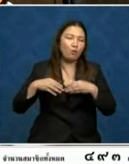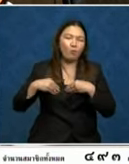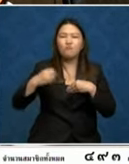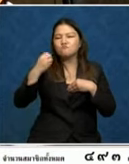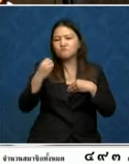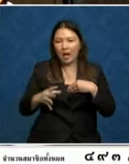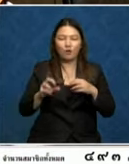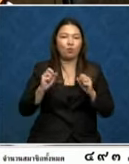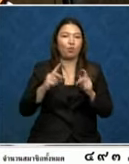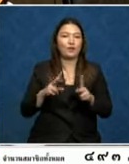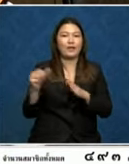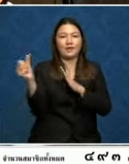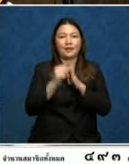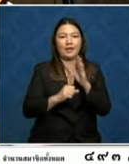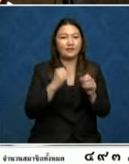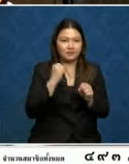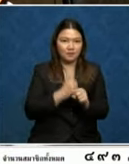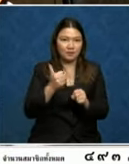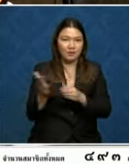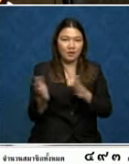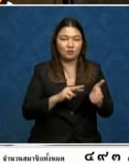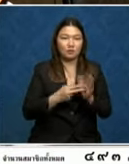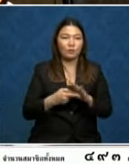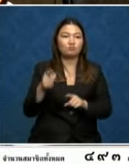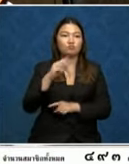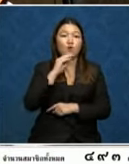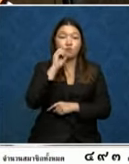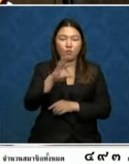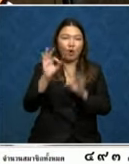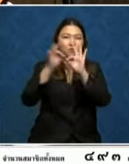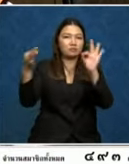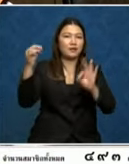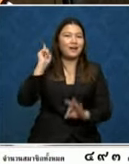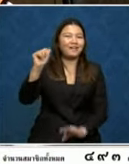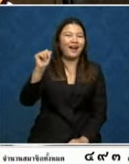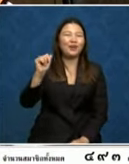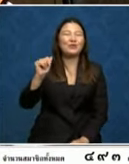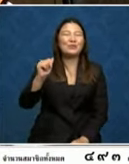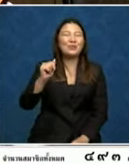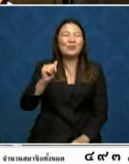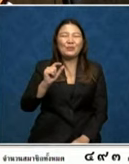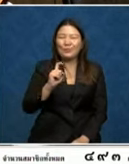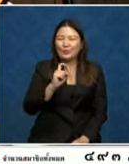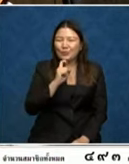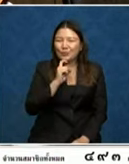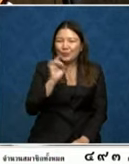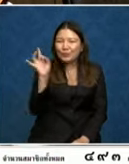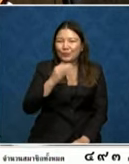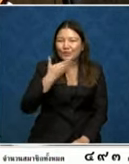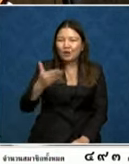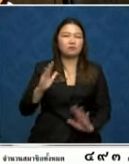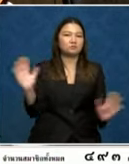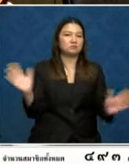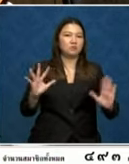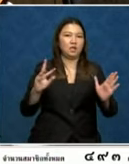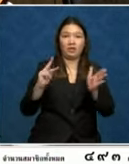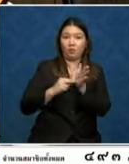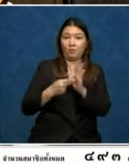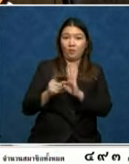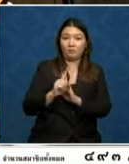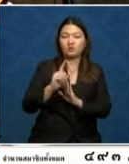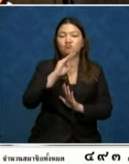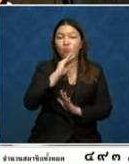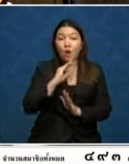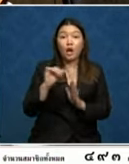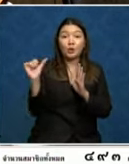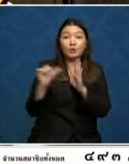ับหรอกการไม่ได้คงอยู่นะครับท้ายทสุดหรอกการจะหายไปครับหλ gedaan Summer Sh Familiesแต่ส่ที่คงอยู่นั้คอเหตุผล